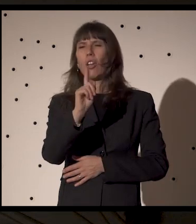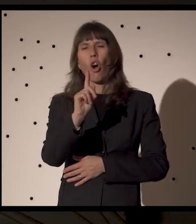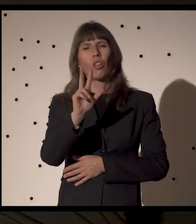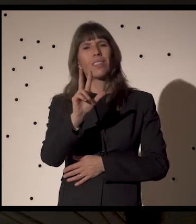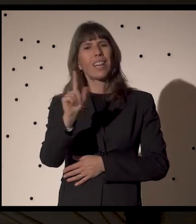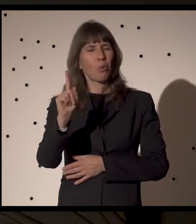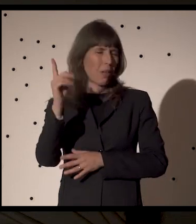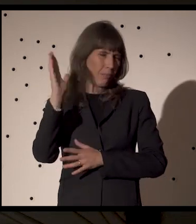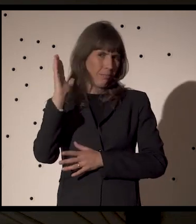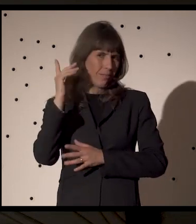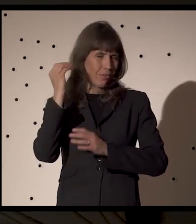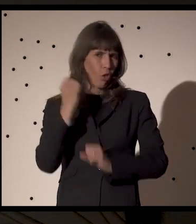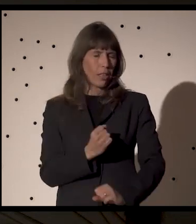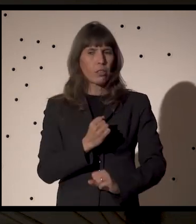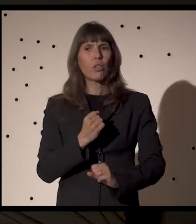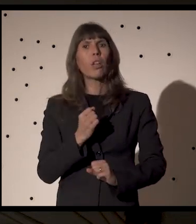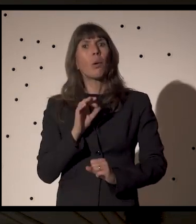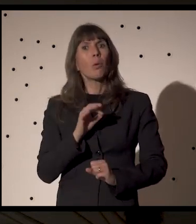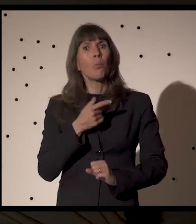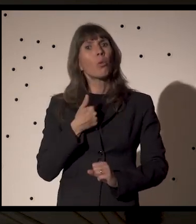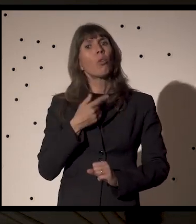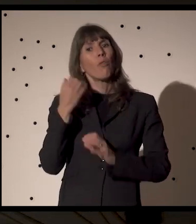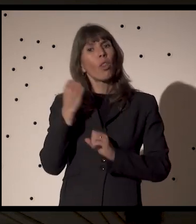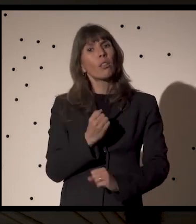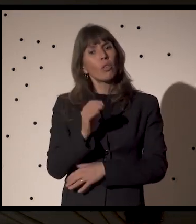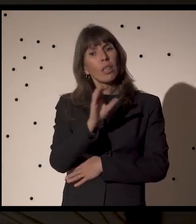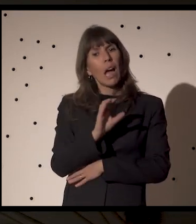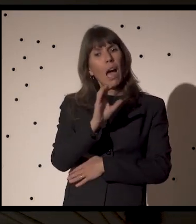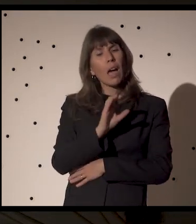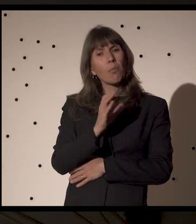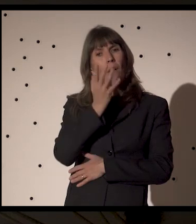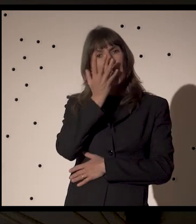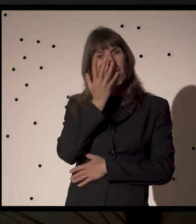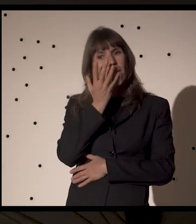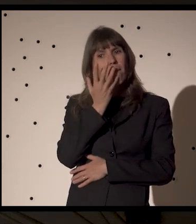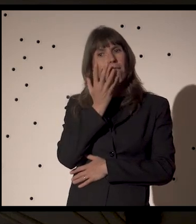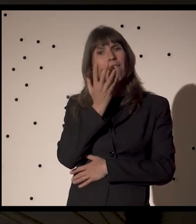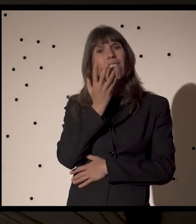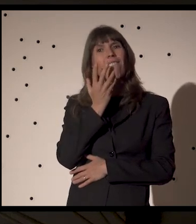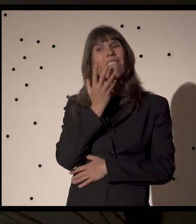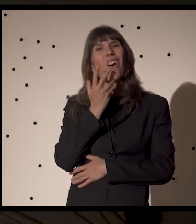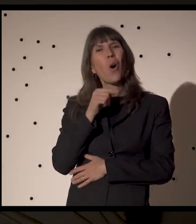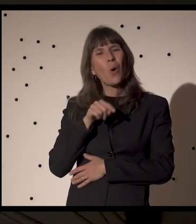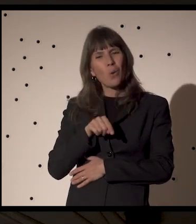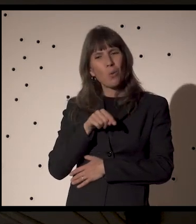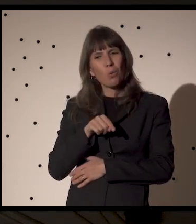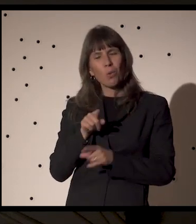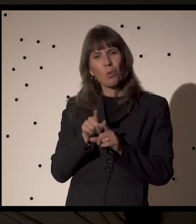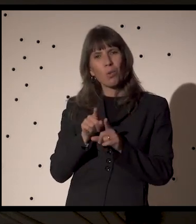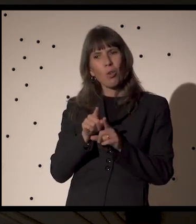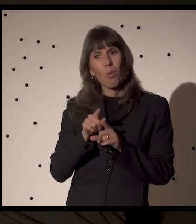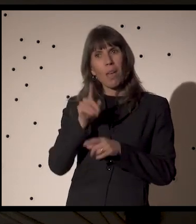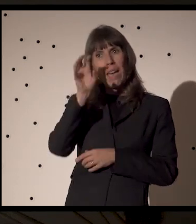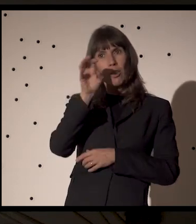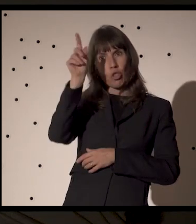ha deciso di completare proprio al Piccolo Teatro le iniziative che aveva sviluppato all'interno della